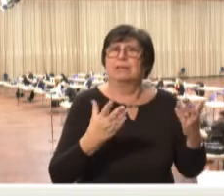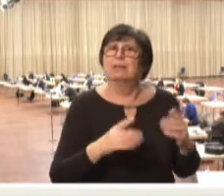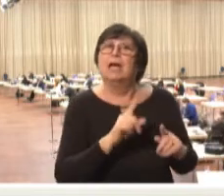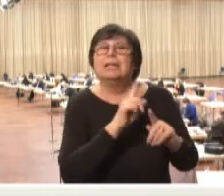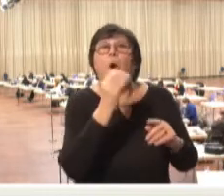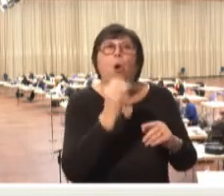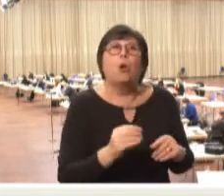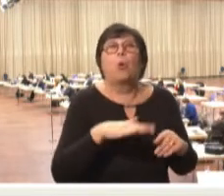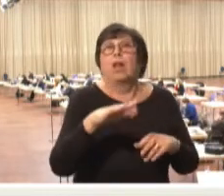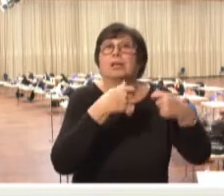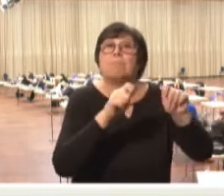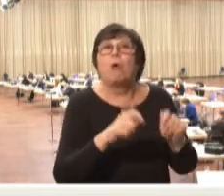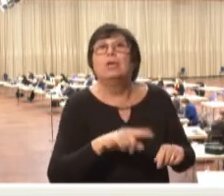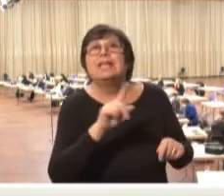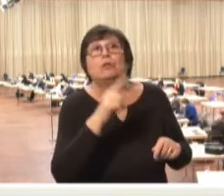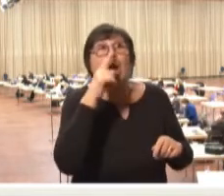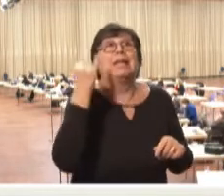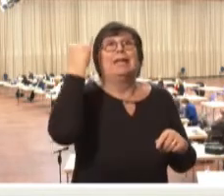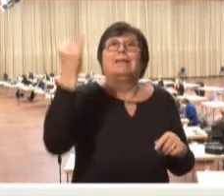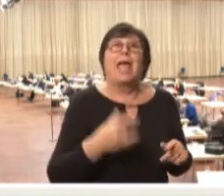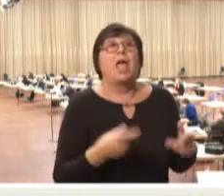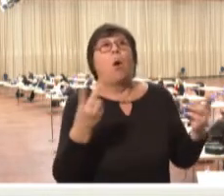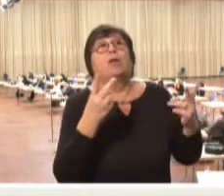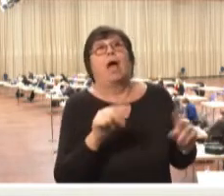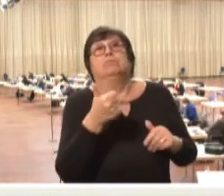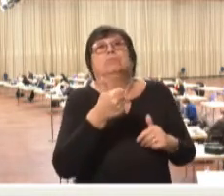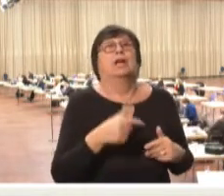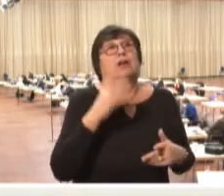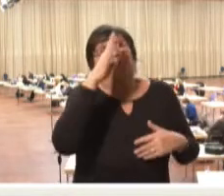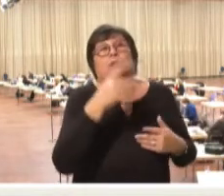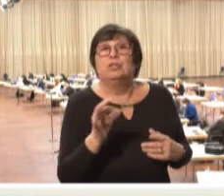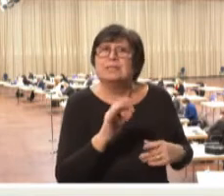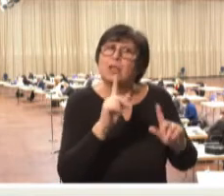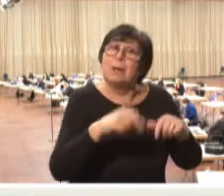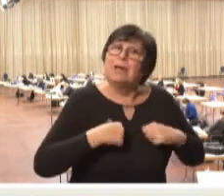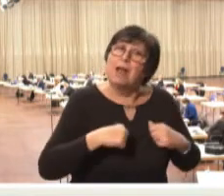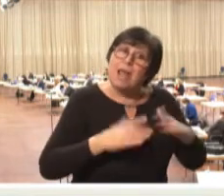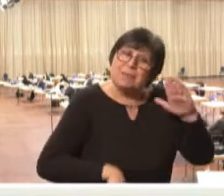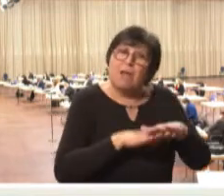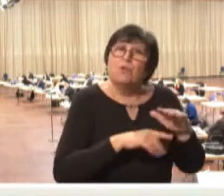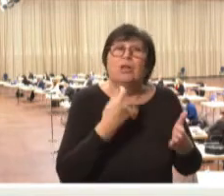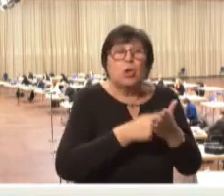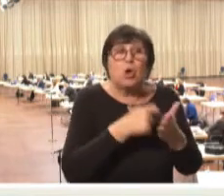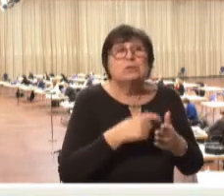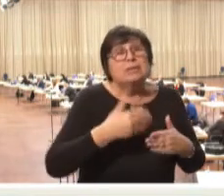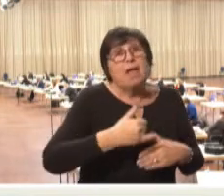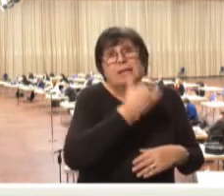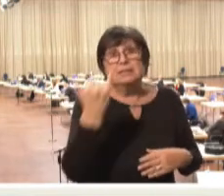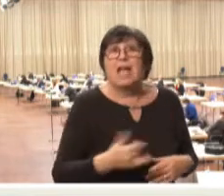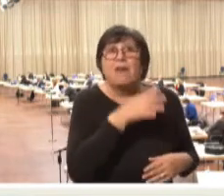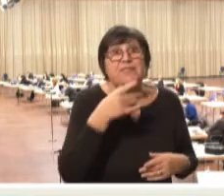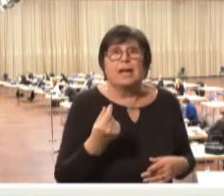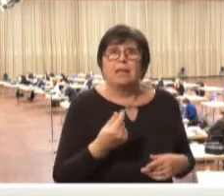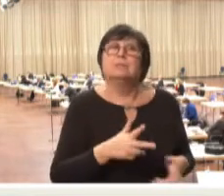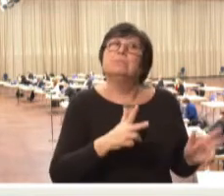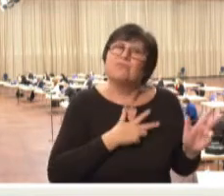nur als Klischee vor sich hergetragen wird, sondern mit Leben erfüllt wird. Und das kostet uns jedes Jahr eine Stange Geld. Ja, das ist wohl